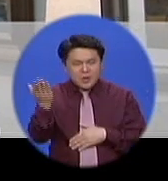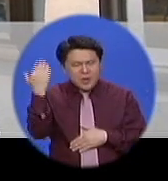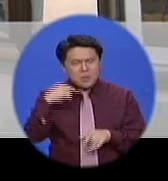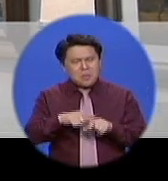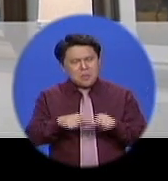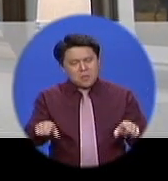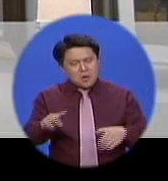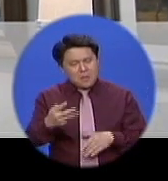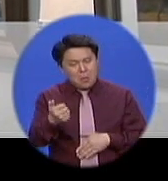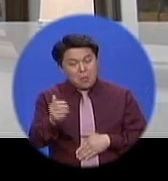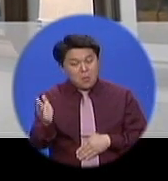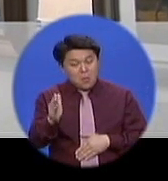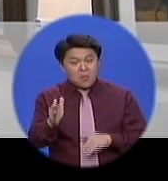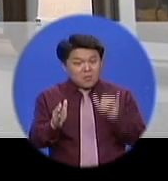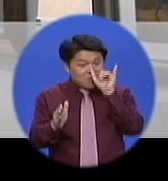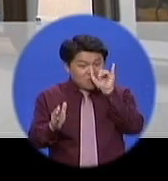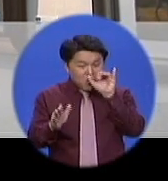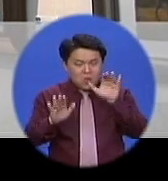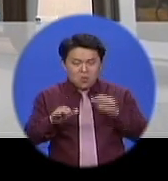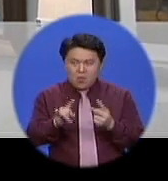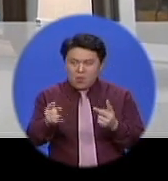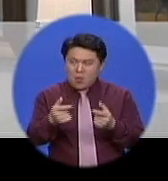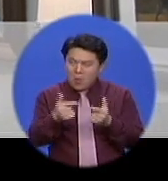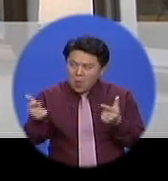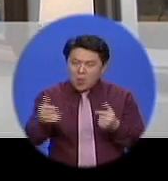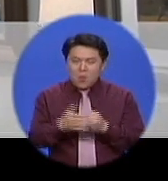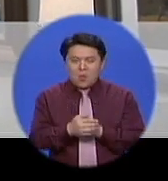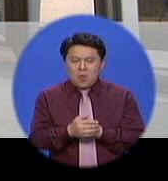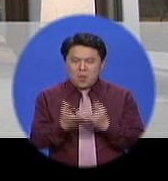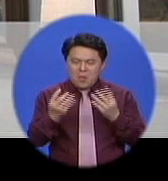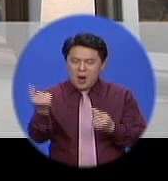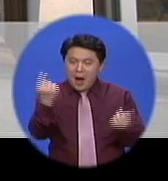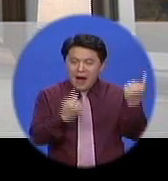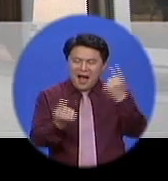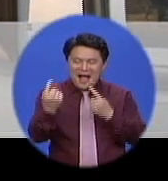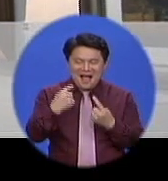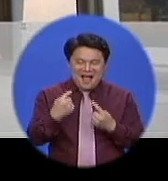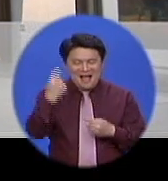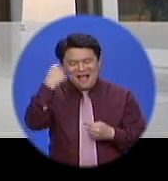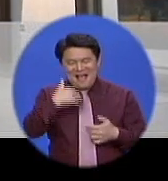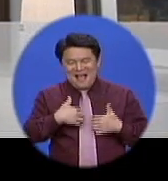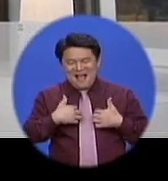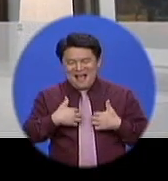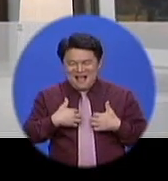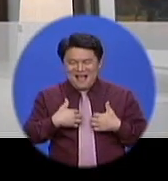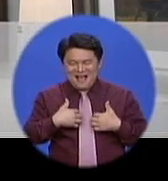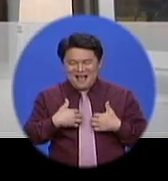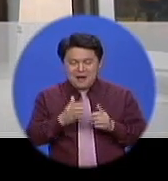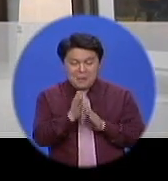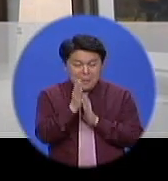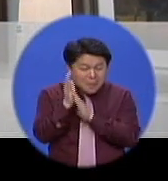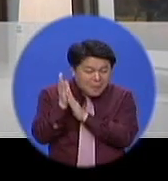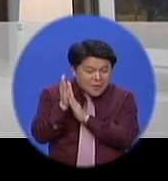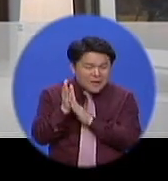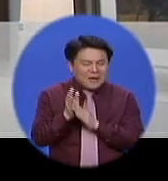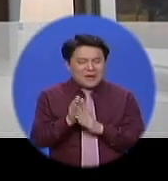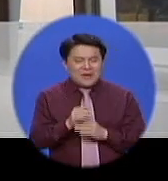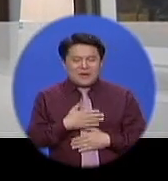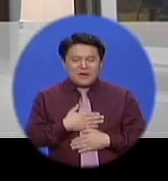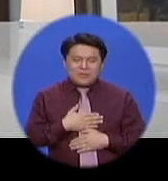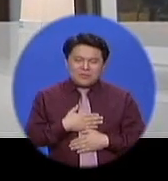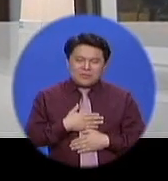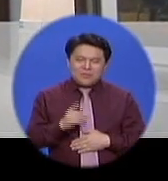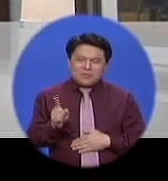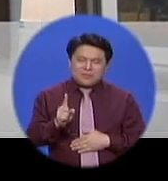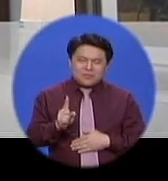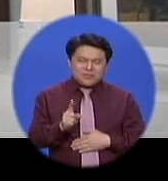한 350명 오셨는데, 너무 오셔가지고 저는 좀 한편으로는 반갑기도 하지만은,